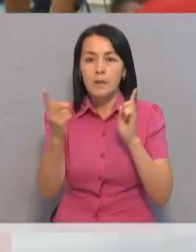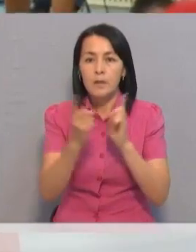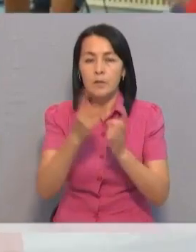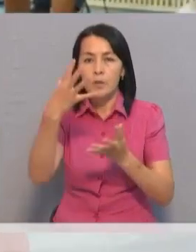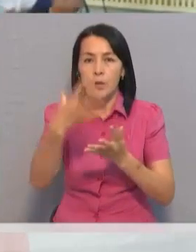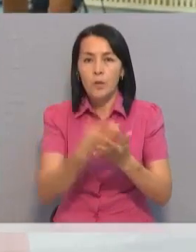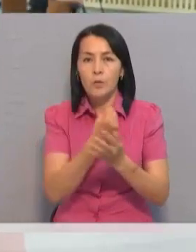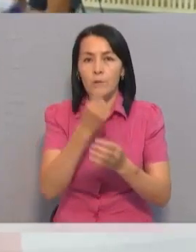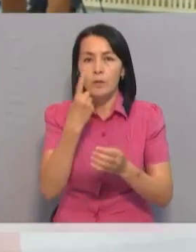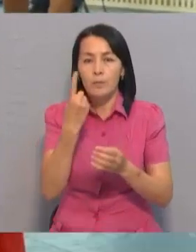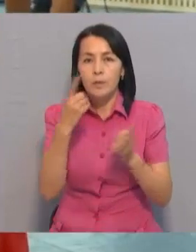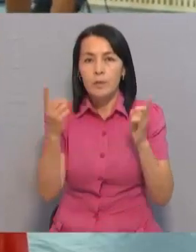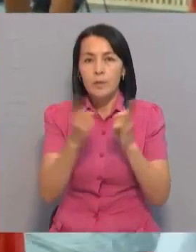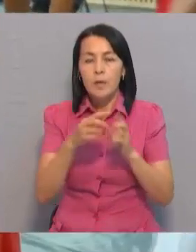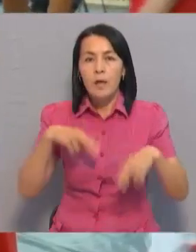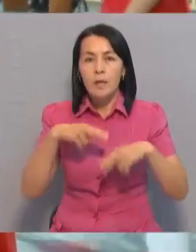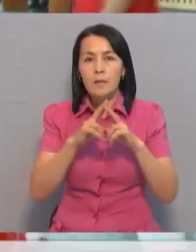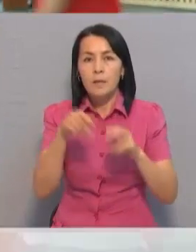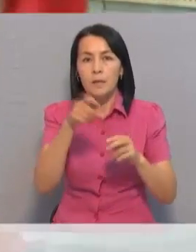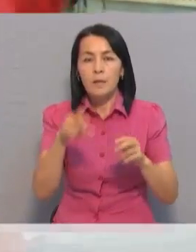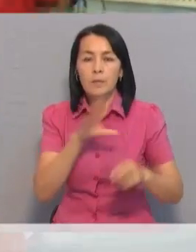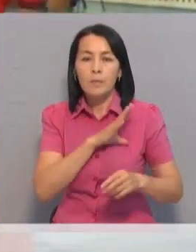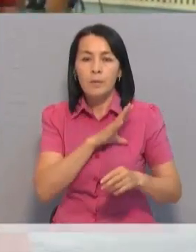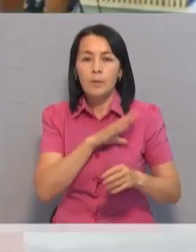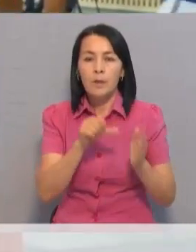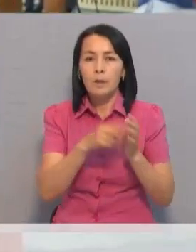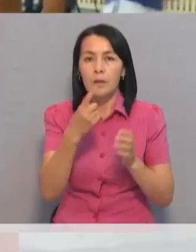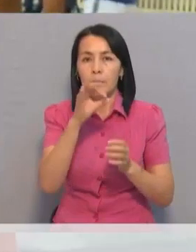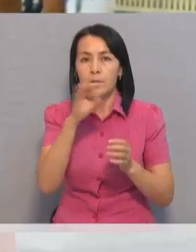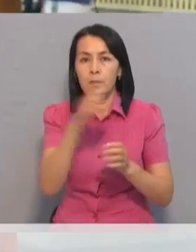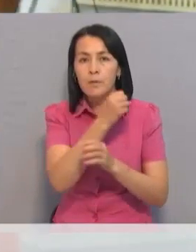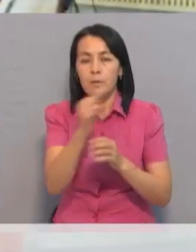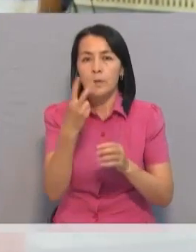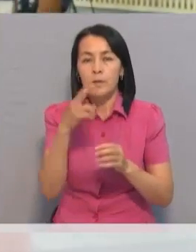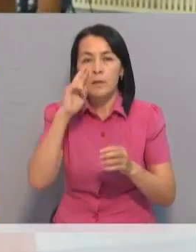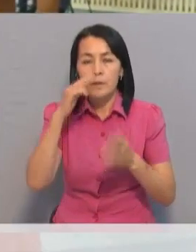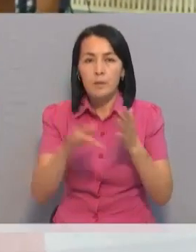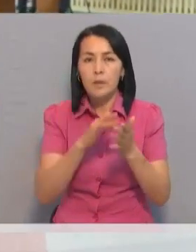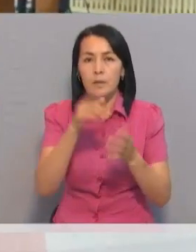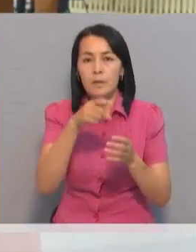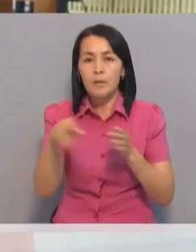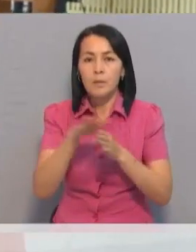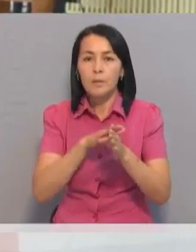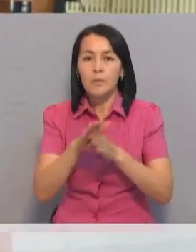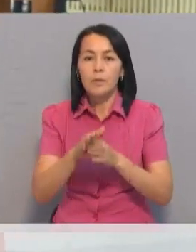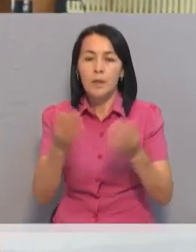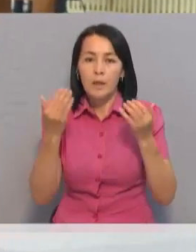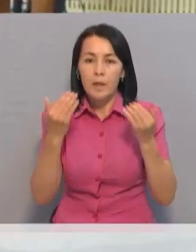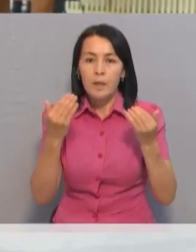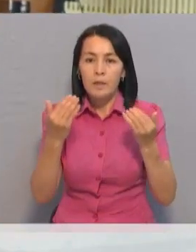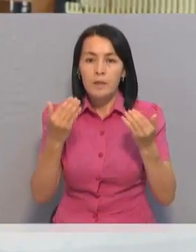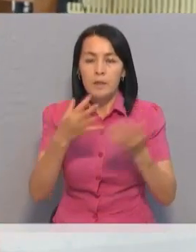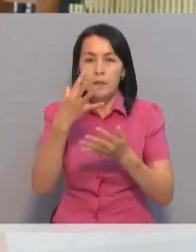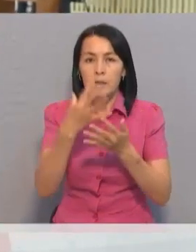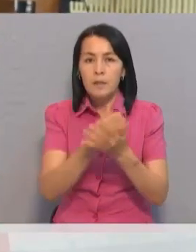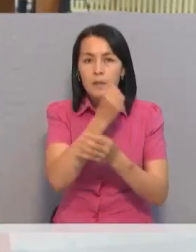ұттық. Бірінші кездесуіміз астаналық палуандармен болды. 6-1 есебімен ұттық. Екінші кездесуіміз Шымкент палуандарымен өтіп отыр. Қазіргі жеңісті